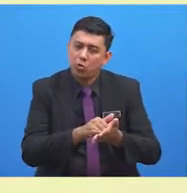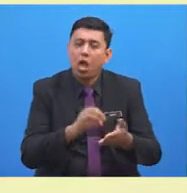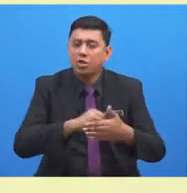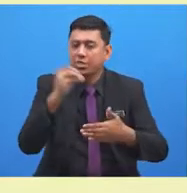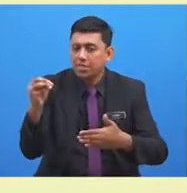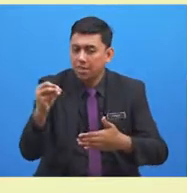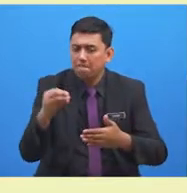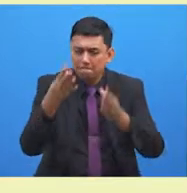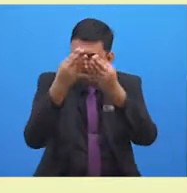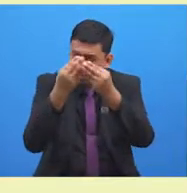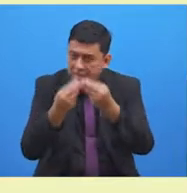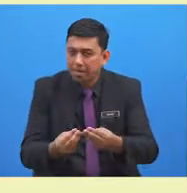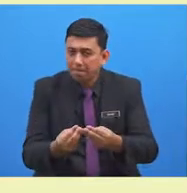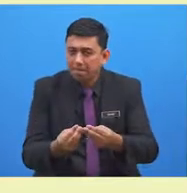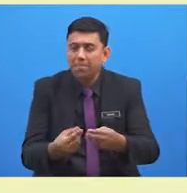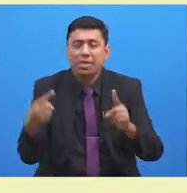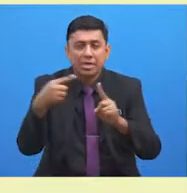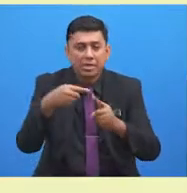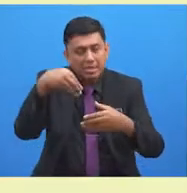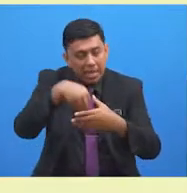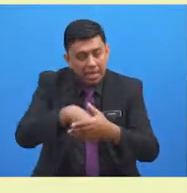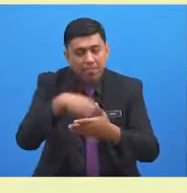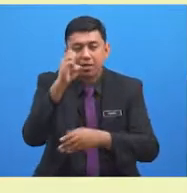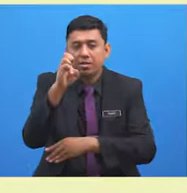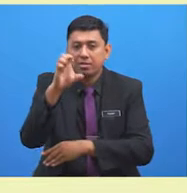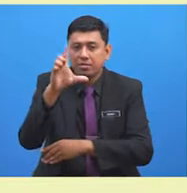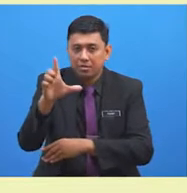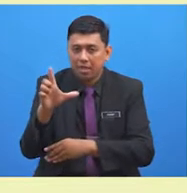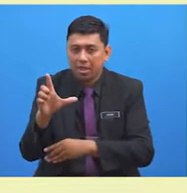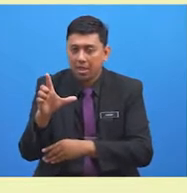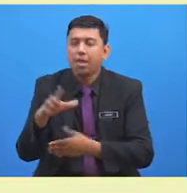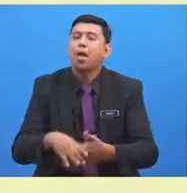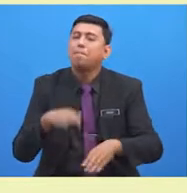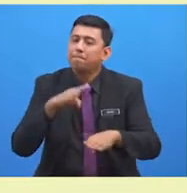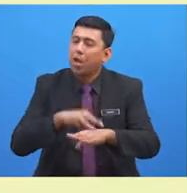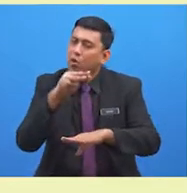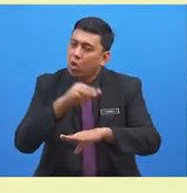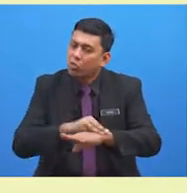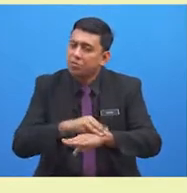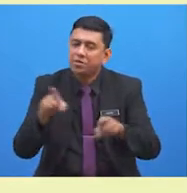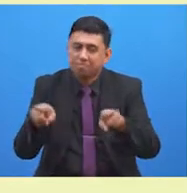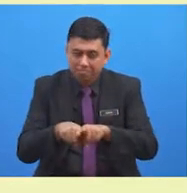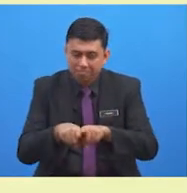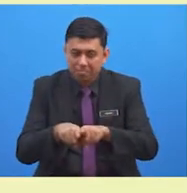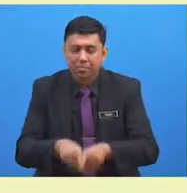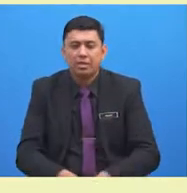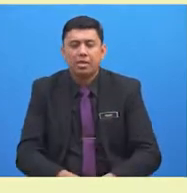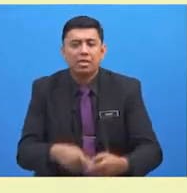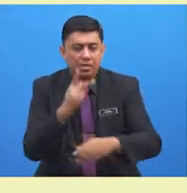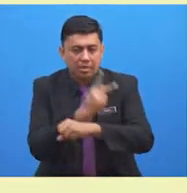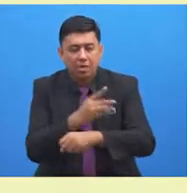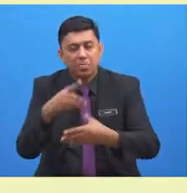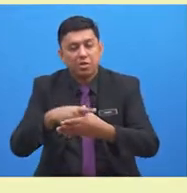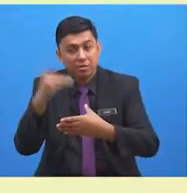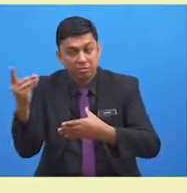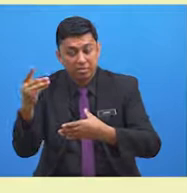akan meresap dari kapilari darah ke dalam sel. Pada waktu yang sama, tekanan separa karbon